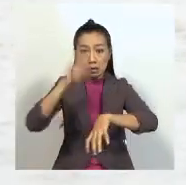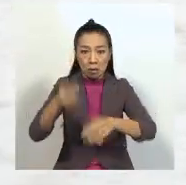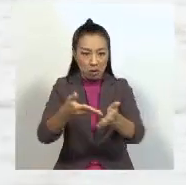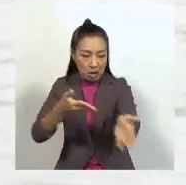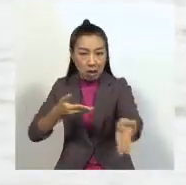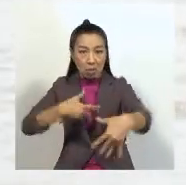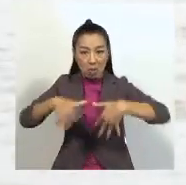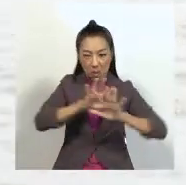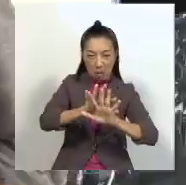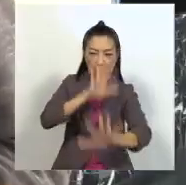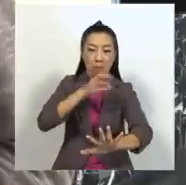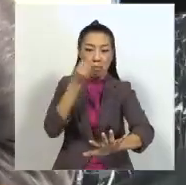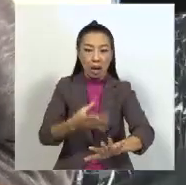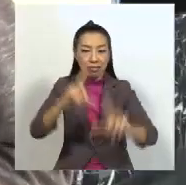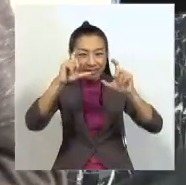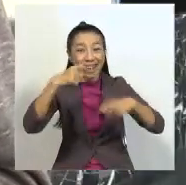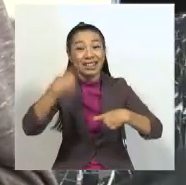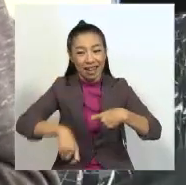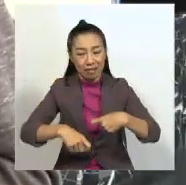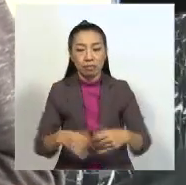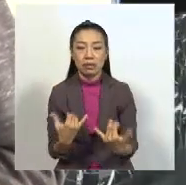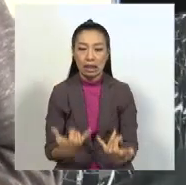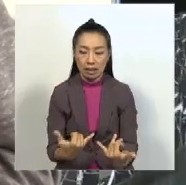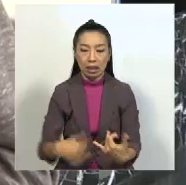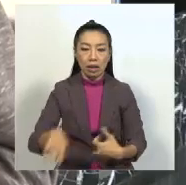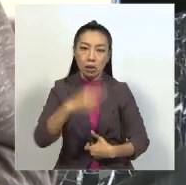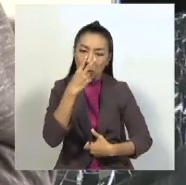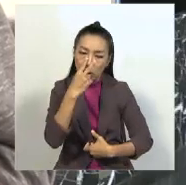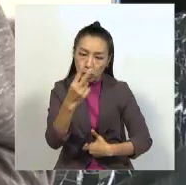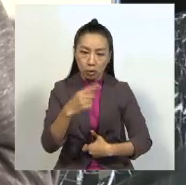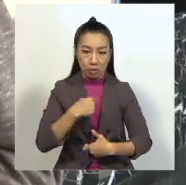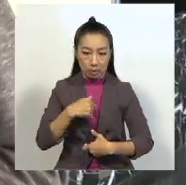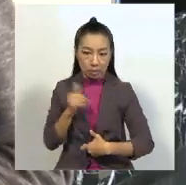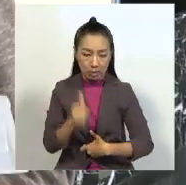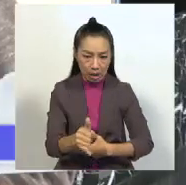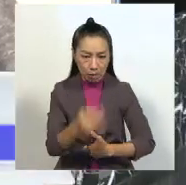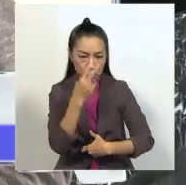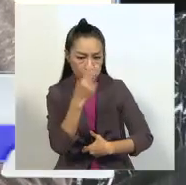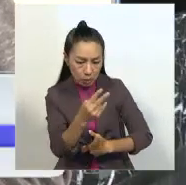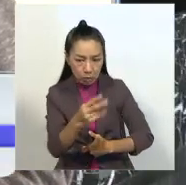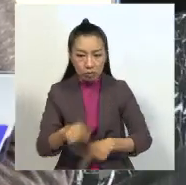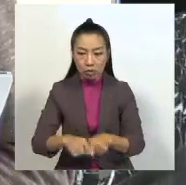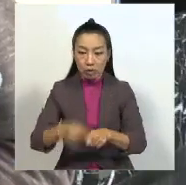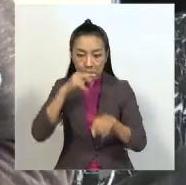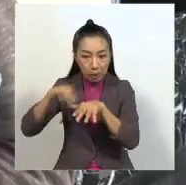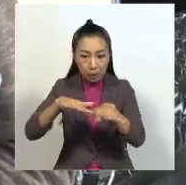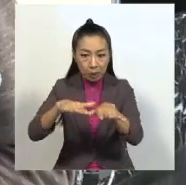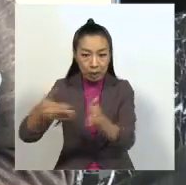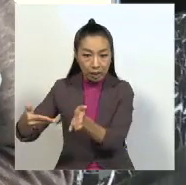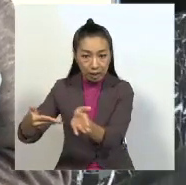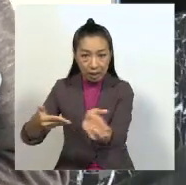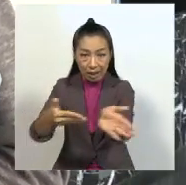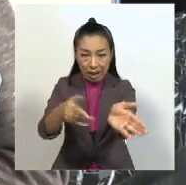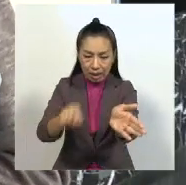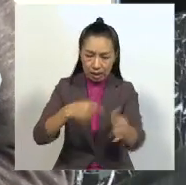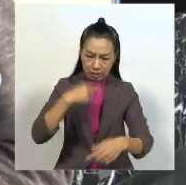ง ก็จะต้องดูครับดูหลายๆร้านอย่างเช่นผมก็ดูตั้งแต่พระราม8ม